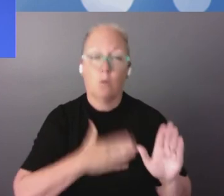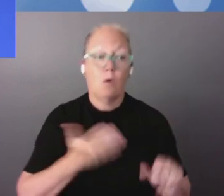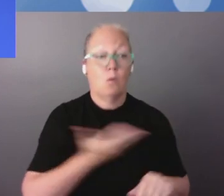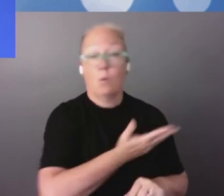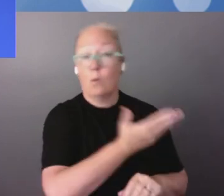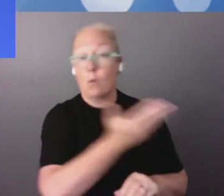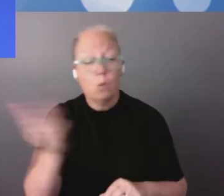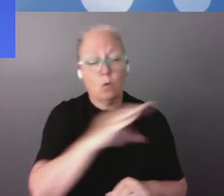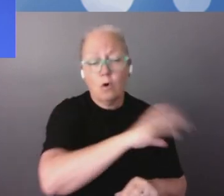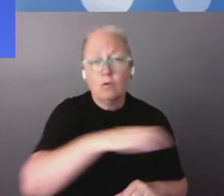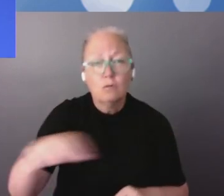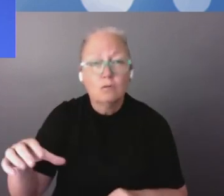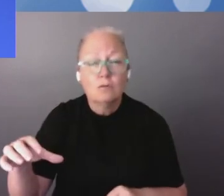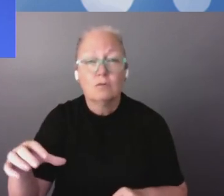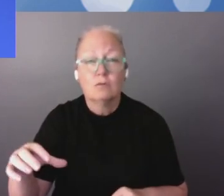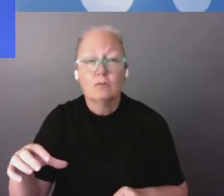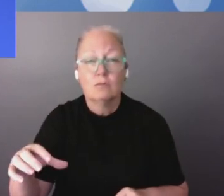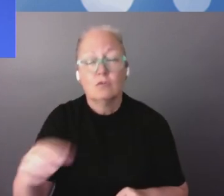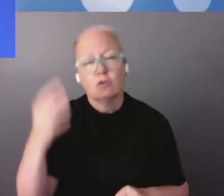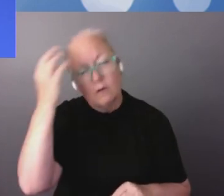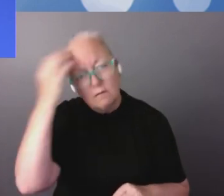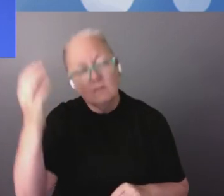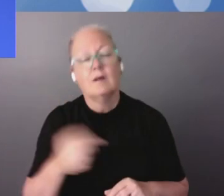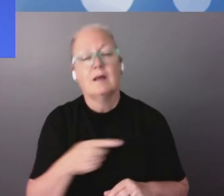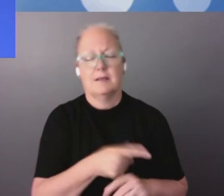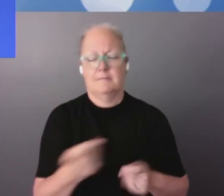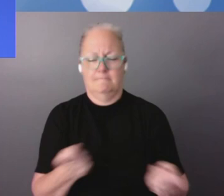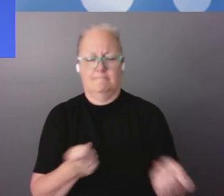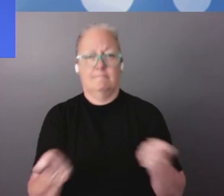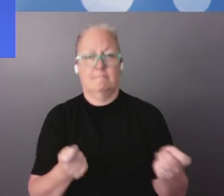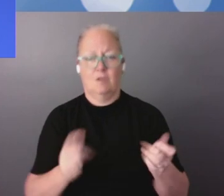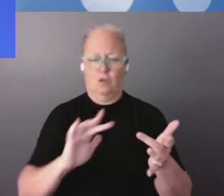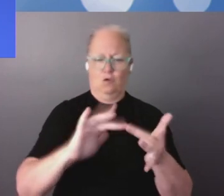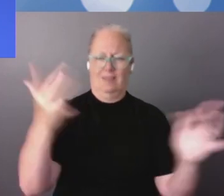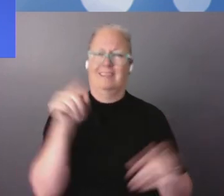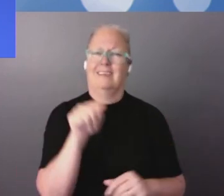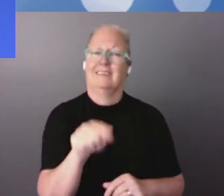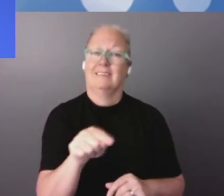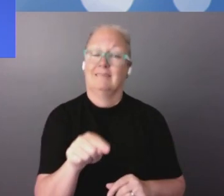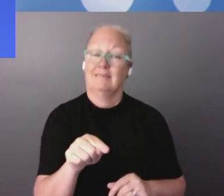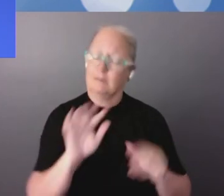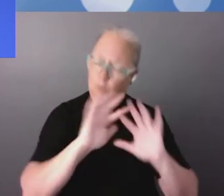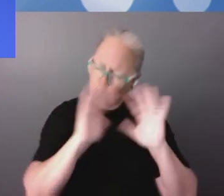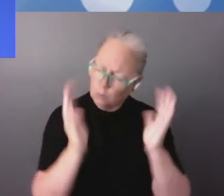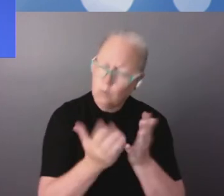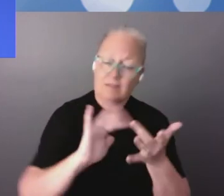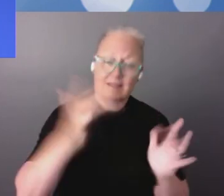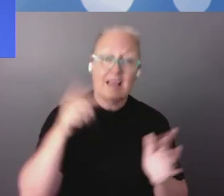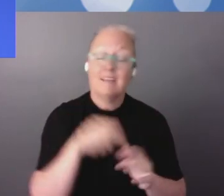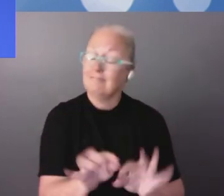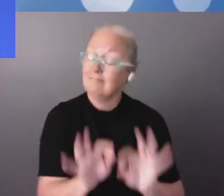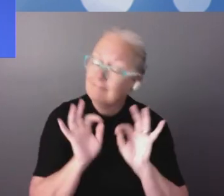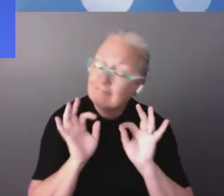управлению интернетом, этим прекрасным инструментом, который, тем не менее, порождает много